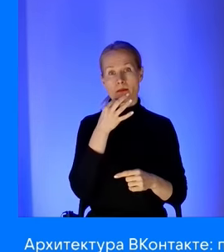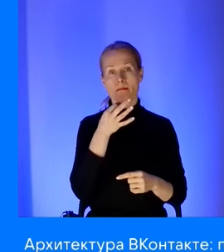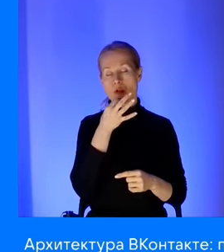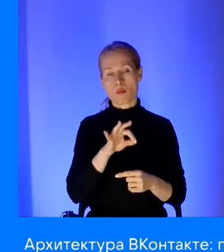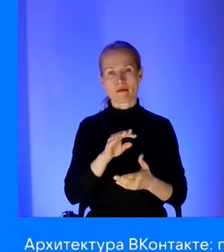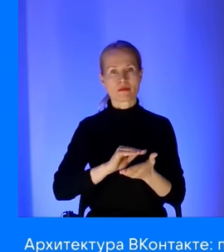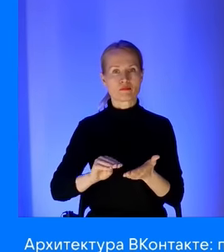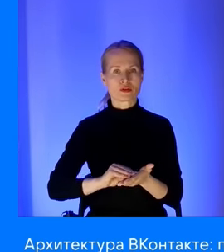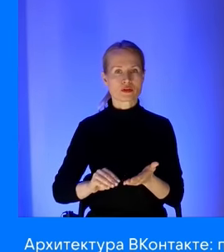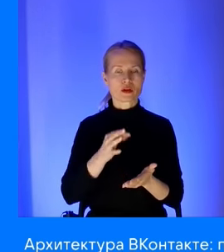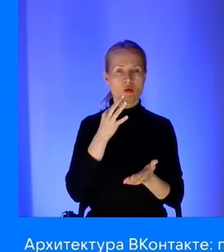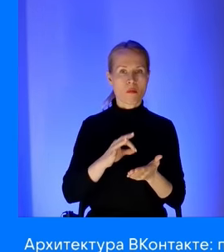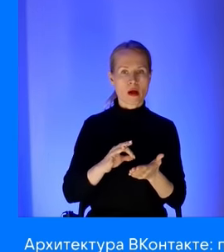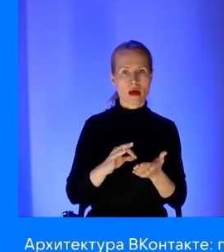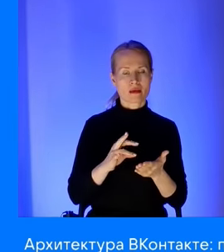недетерминированный